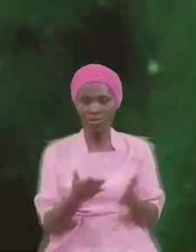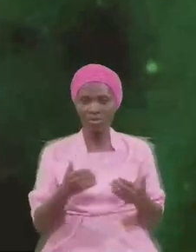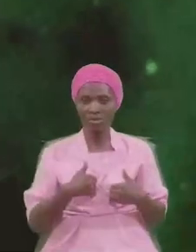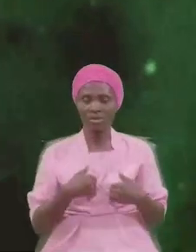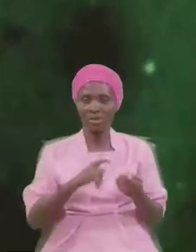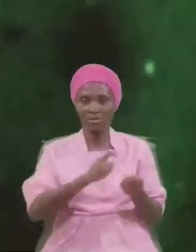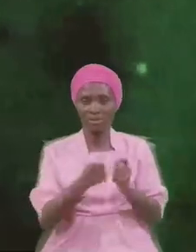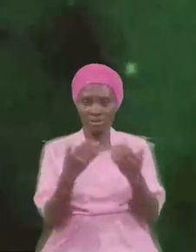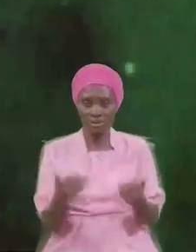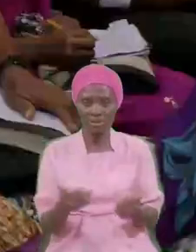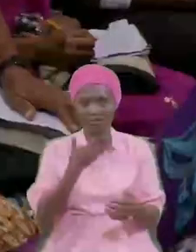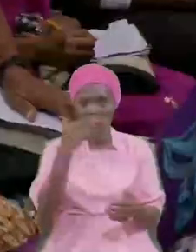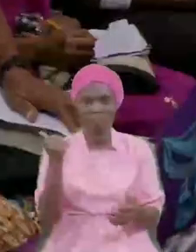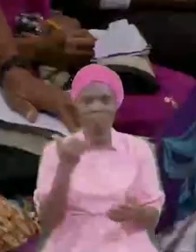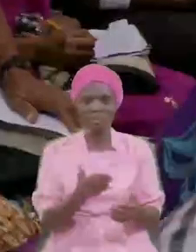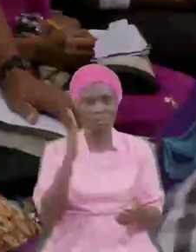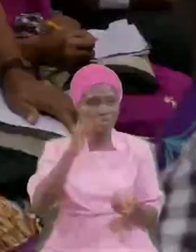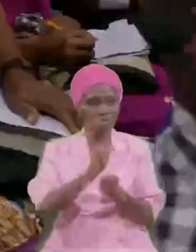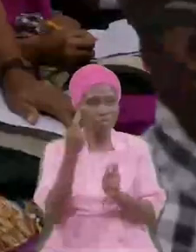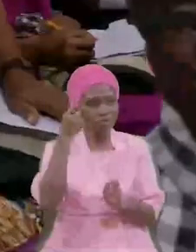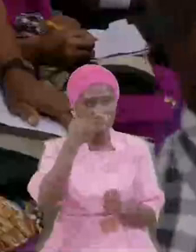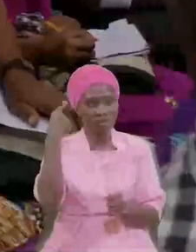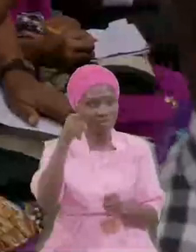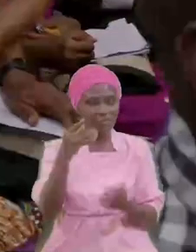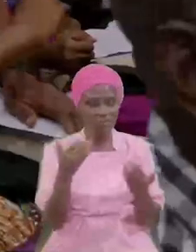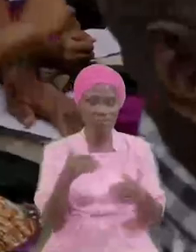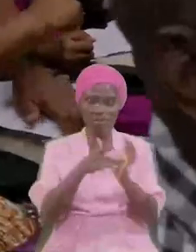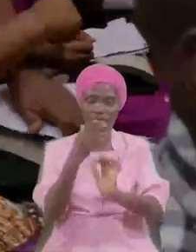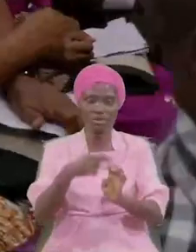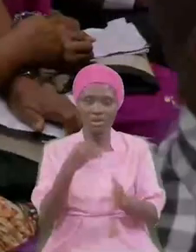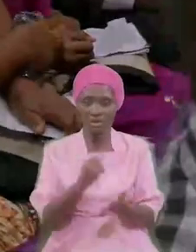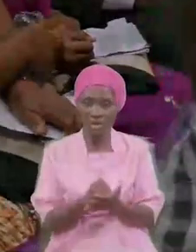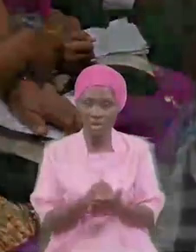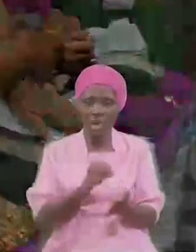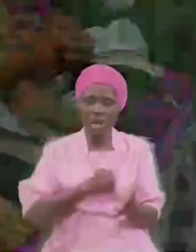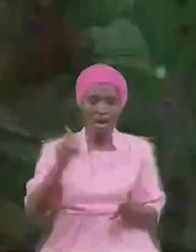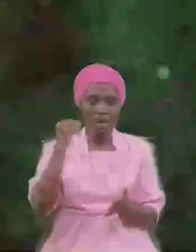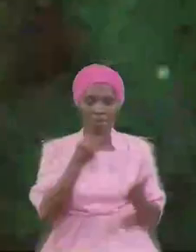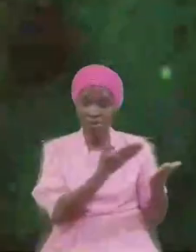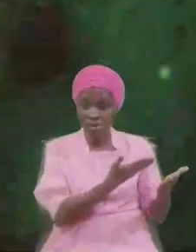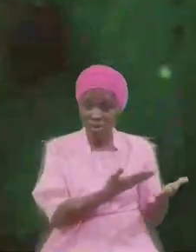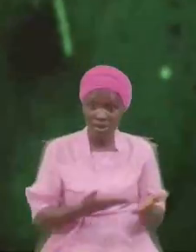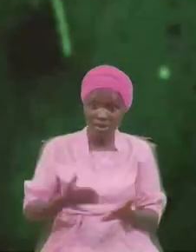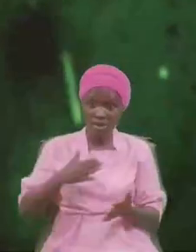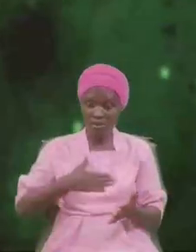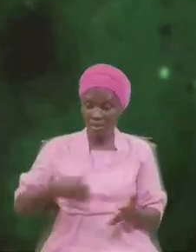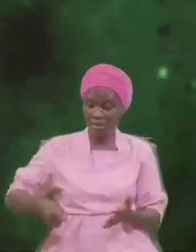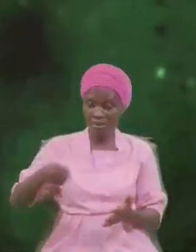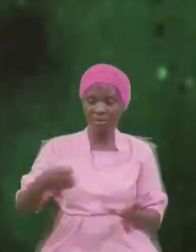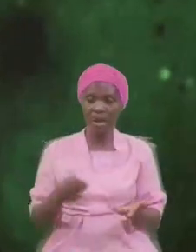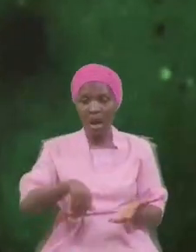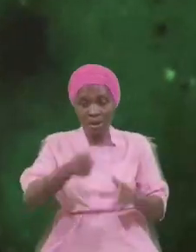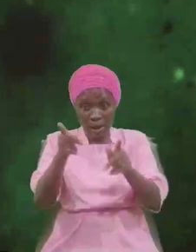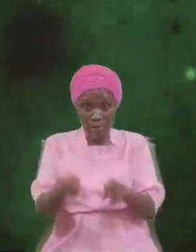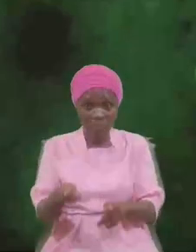maintenant, les choses ont changé maintenant en meilleur. Les choses changeront en meilleur dans votre vie. J'ai pris ma valise.